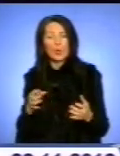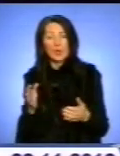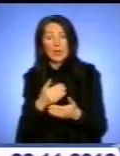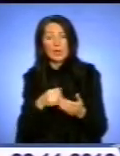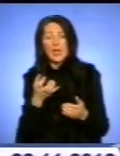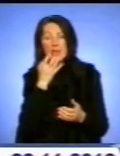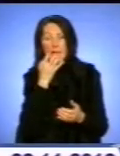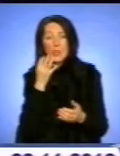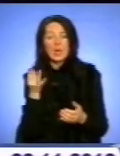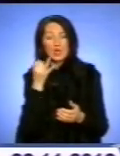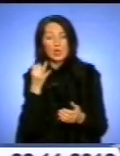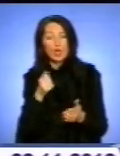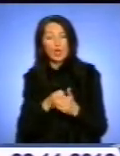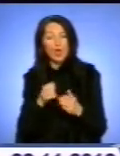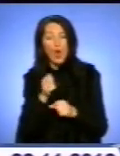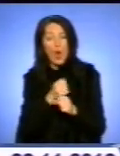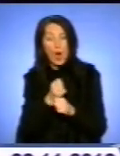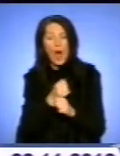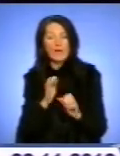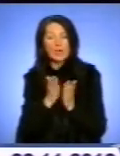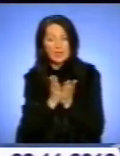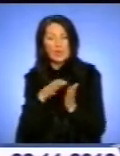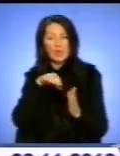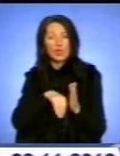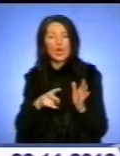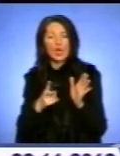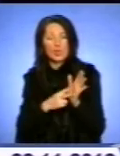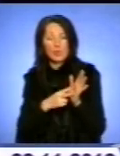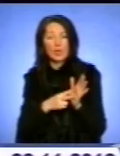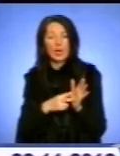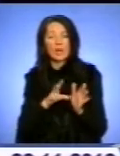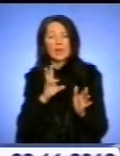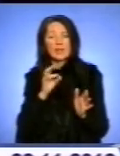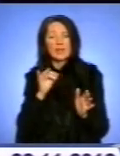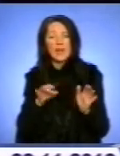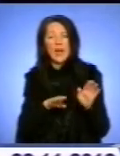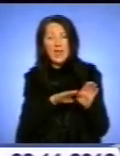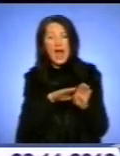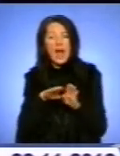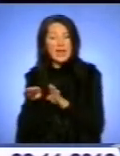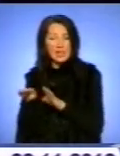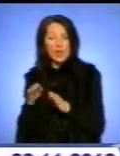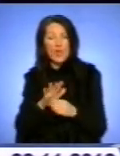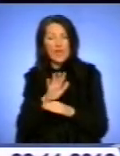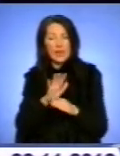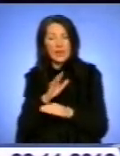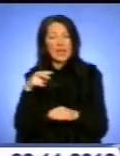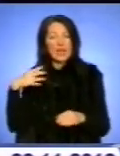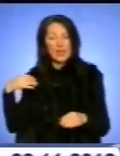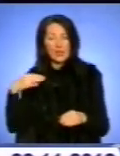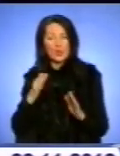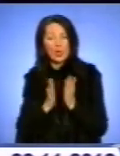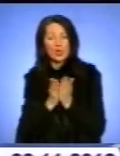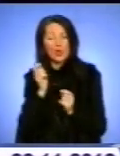до кави» Надії Гербіш. Книжка увійшла до сімки найрейтинговіших видань Львівського книжкового форуму. Її репрезентували